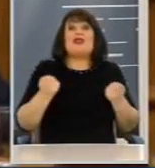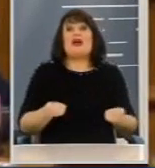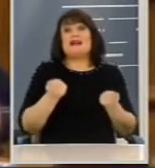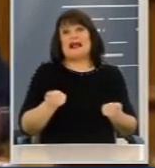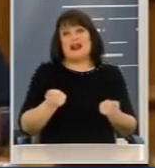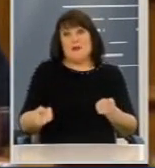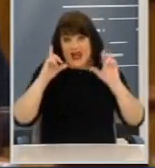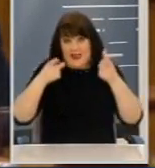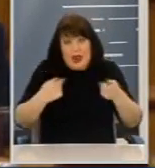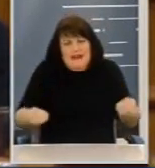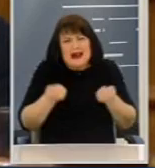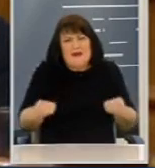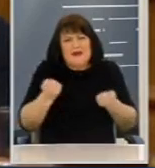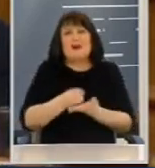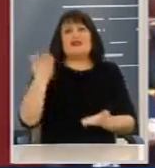κλείσει αξιολόγηση.